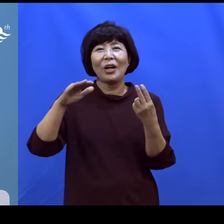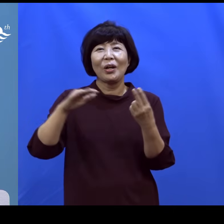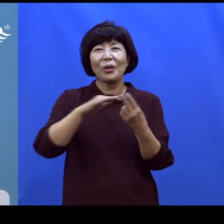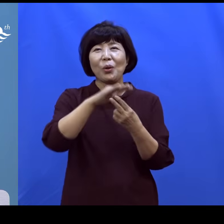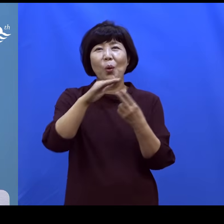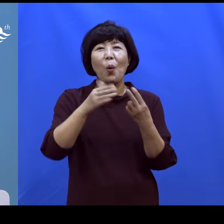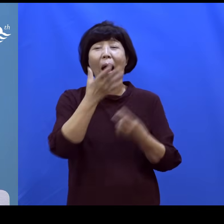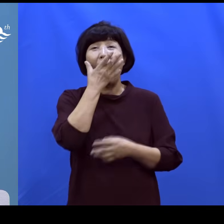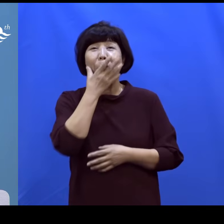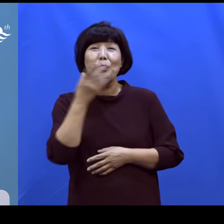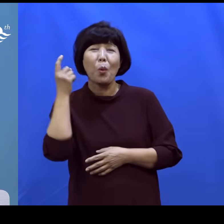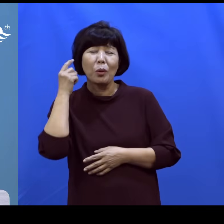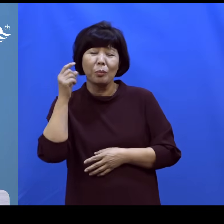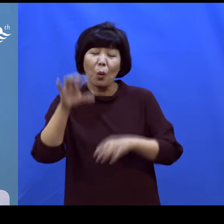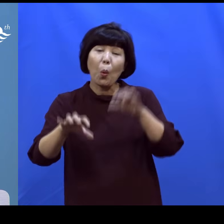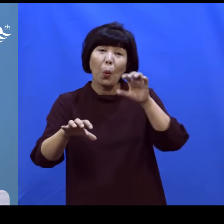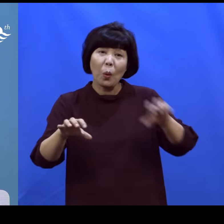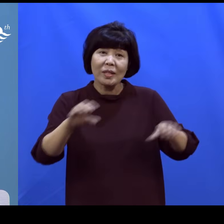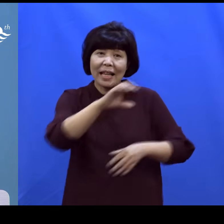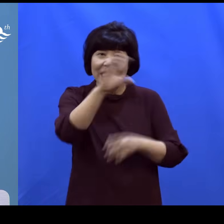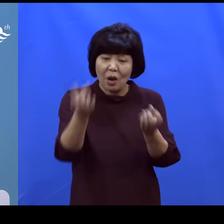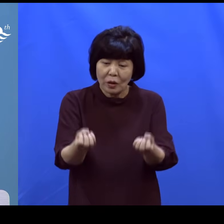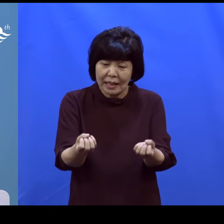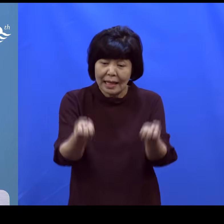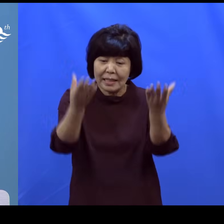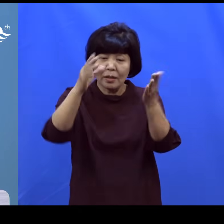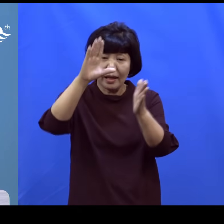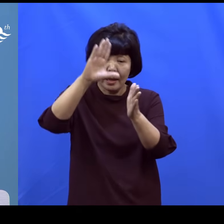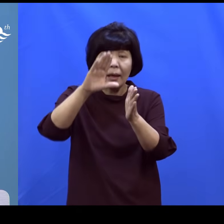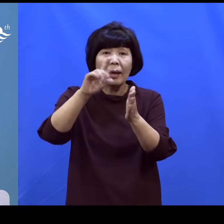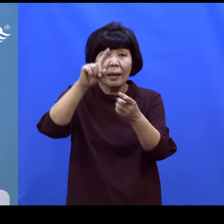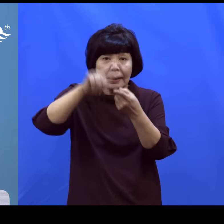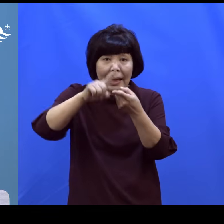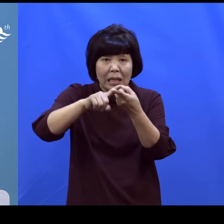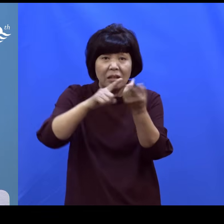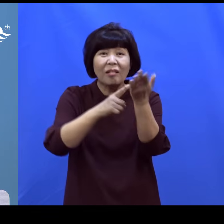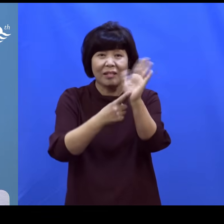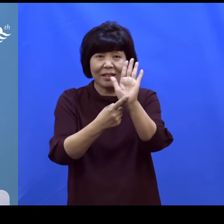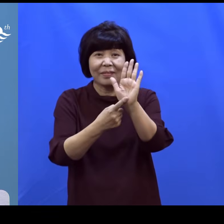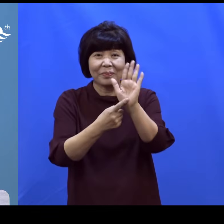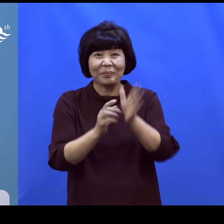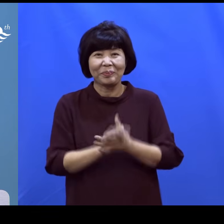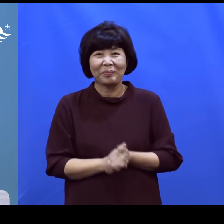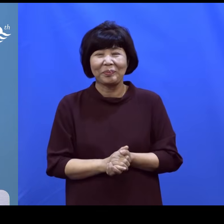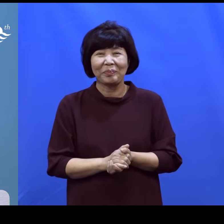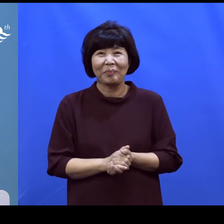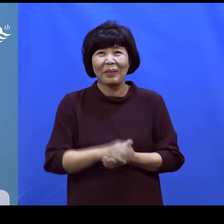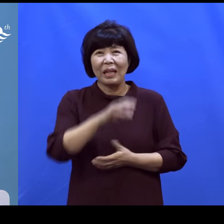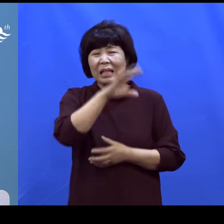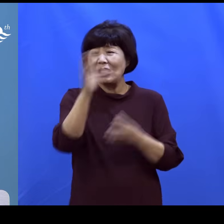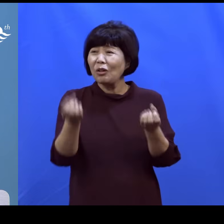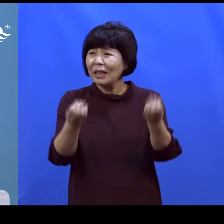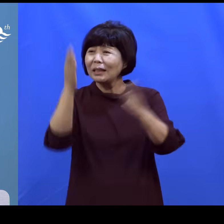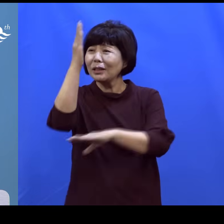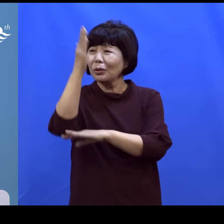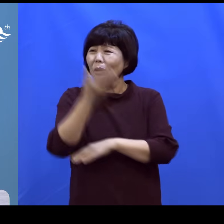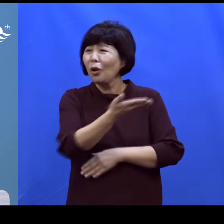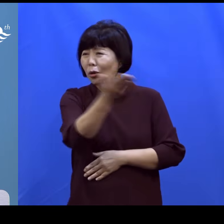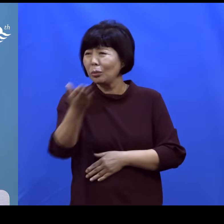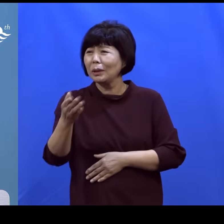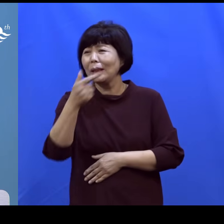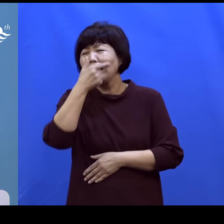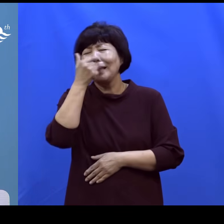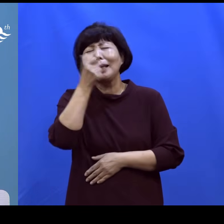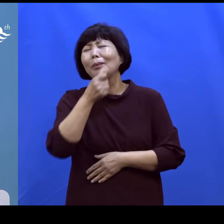요한복음 앞부분이 좀 있고 뭐 없잖아요, 여러분. 성탄성이에요. 그래서 우리는 다 들었어요. 뭐 성탄에 대한 설교는 이제 여러분들이 더 잘 알 거예요.